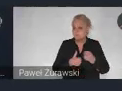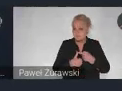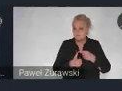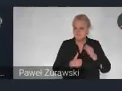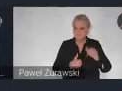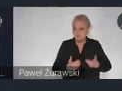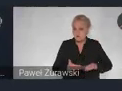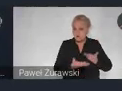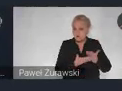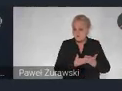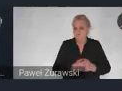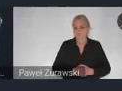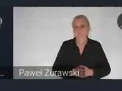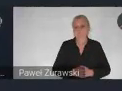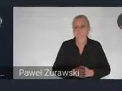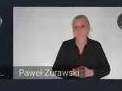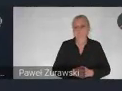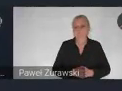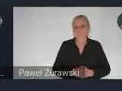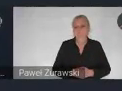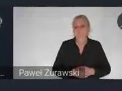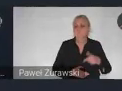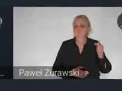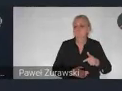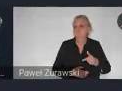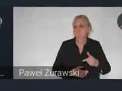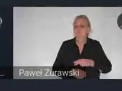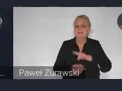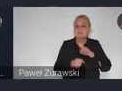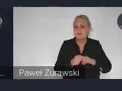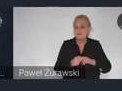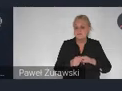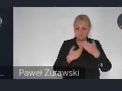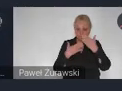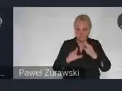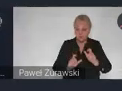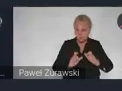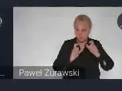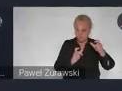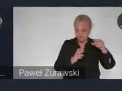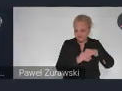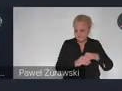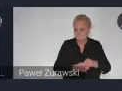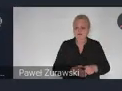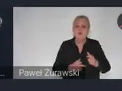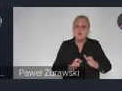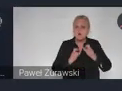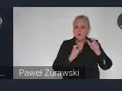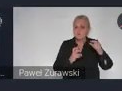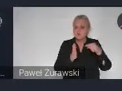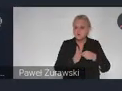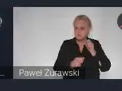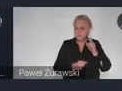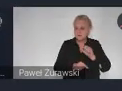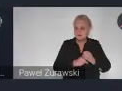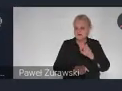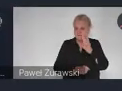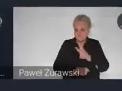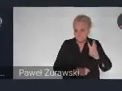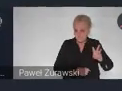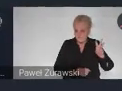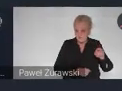złożenie tej oferty musi nastąpić w terminie wskazanym w ogłoszeniu ogłoszenie to znajduje się na naszej